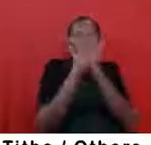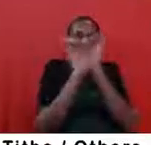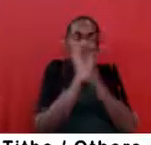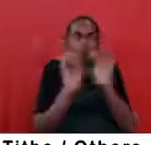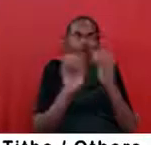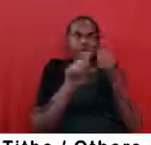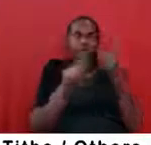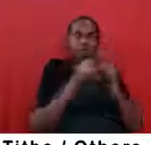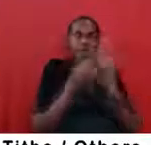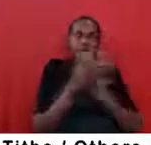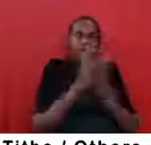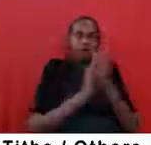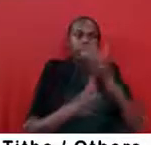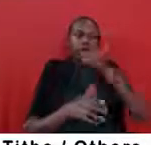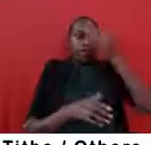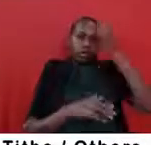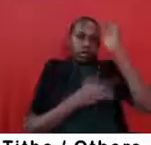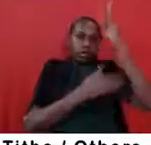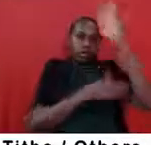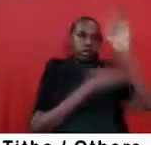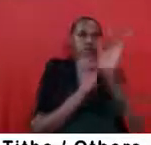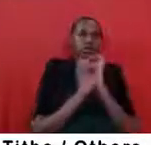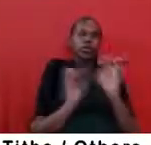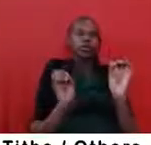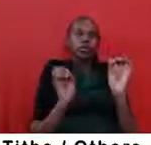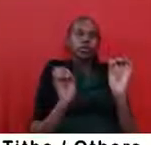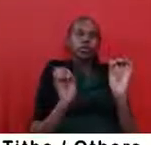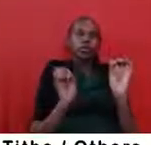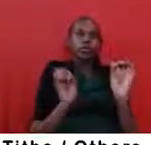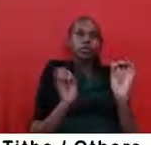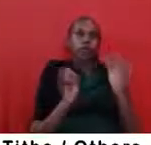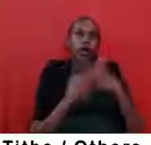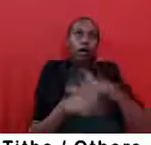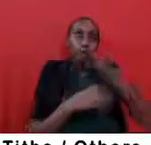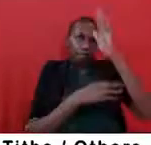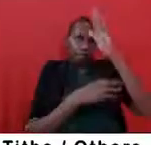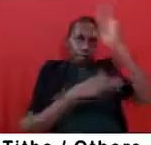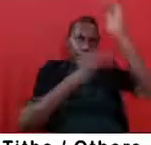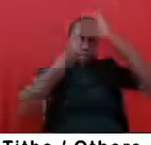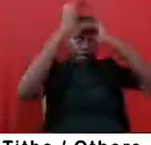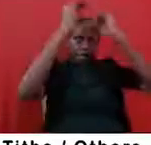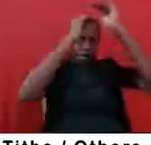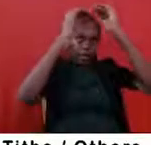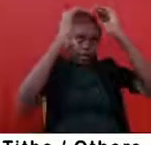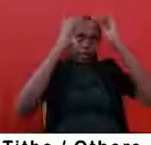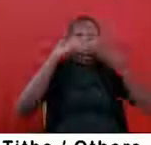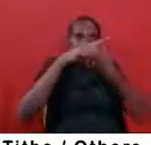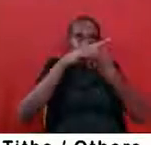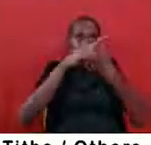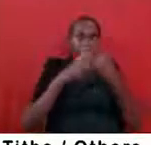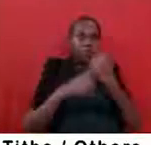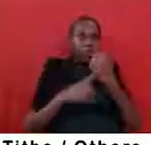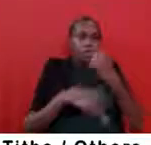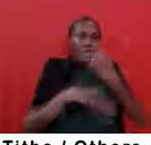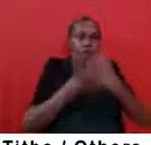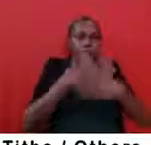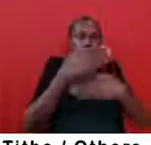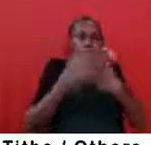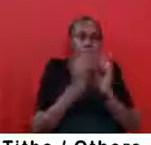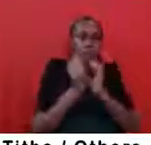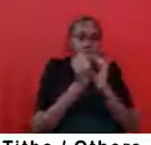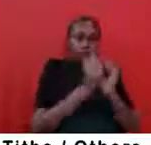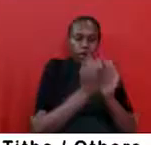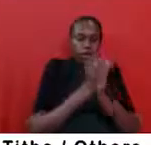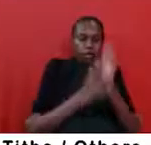wala kuwa na unafiki mbele ya Mwenyezi Mungu Baba yetu wa mbinguni, bali tuziungame kwa